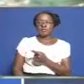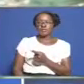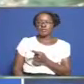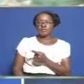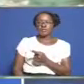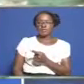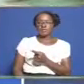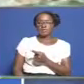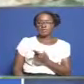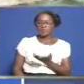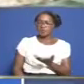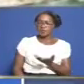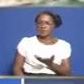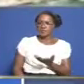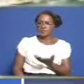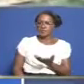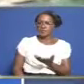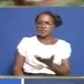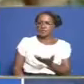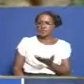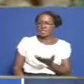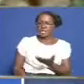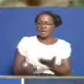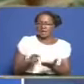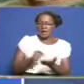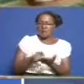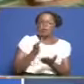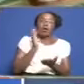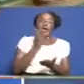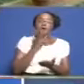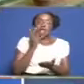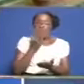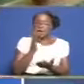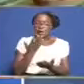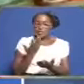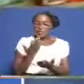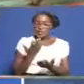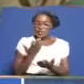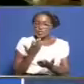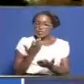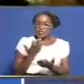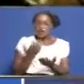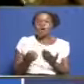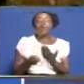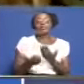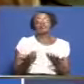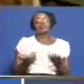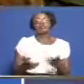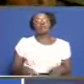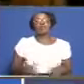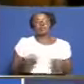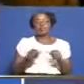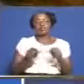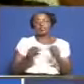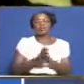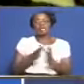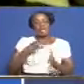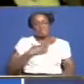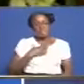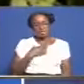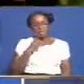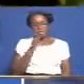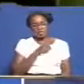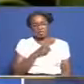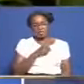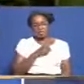Wazo lake ni kuhusu ukuzaji wa maua kama mbinu ya kujikimu kimaisha baada ya kustaafu. Mwalimu huyu wa shule ya msingi